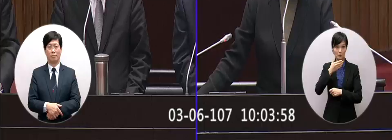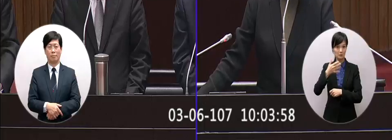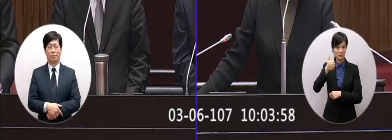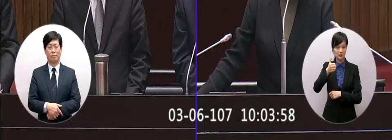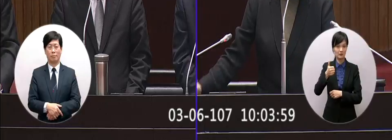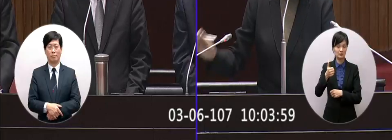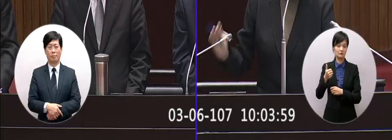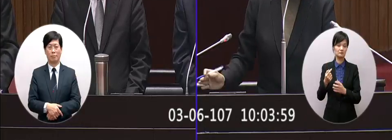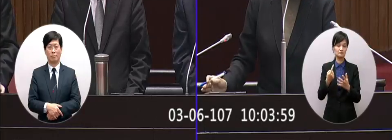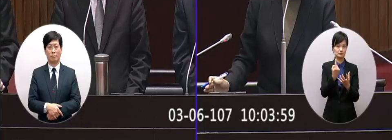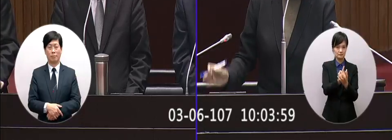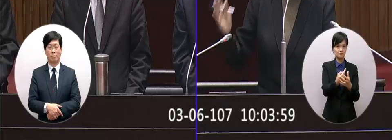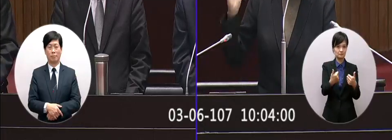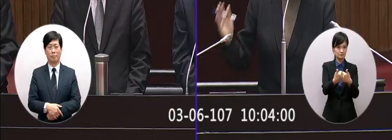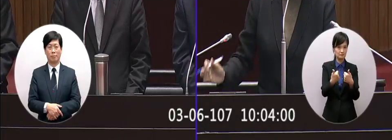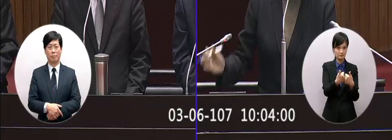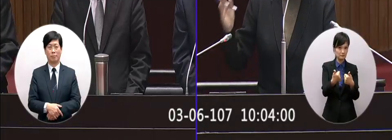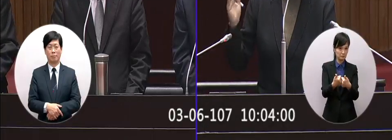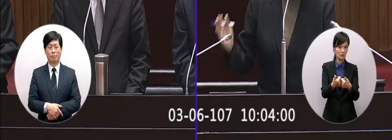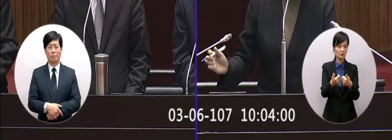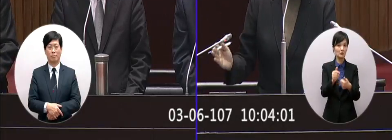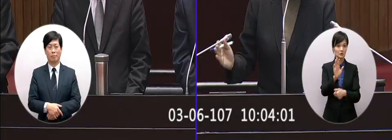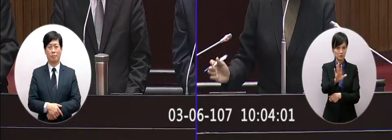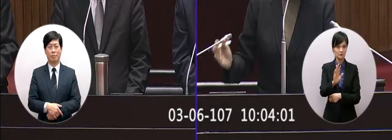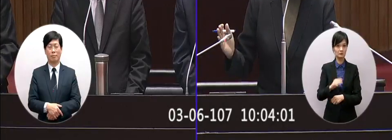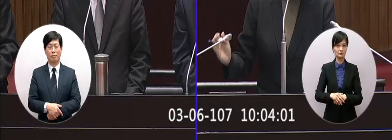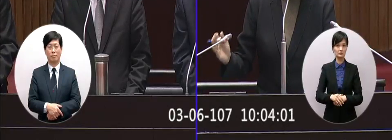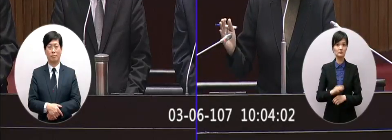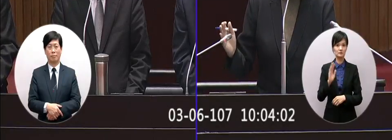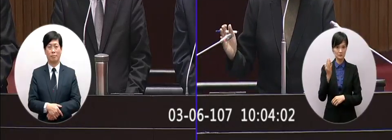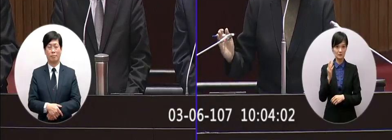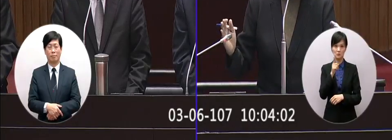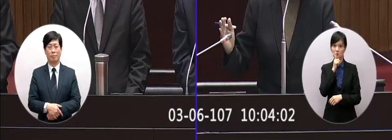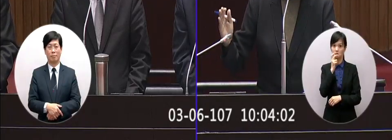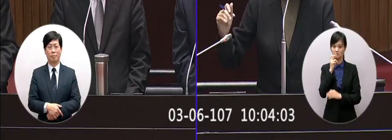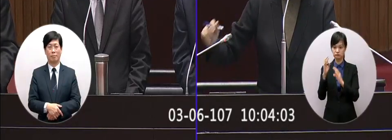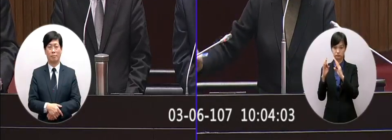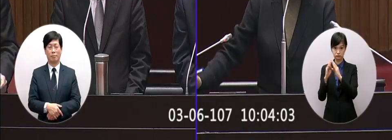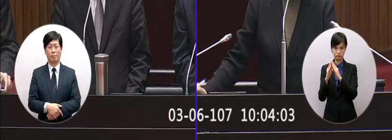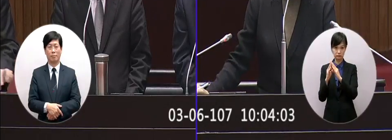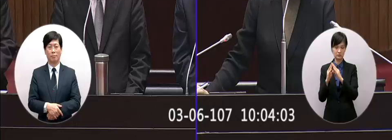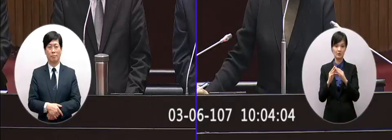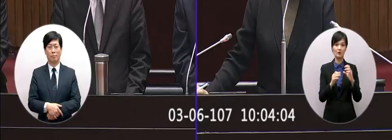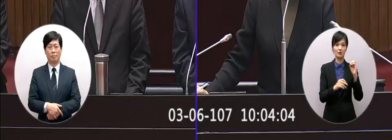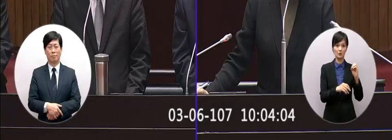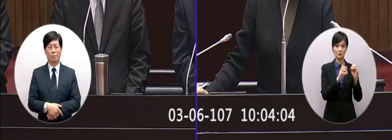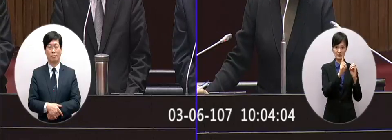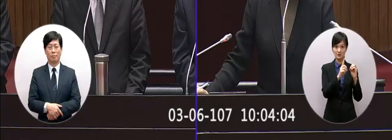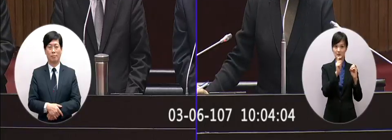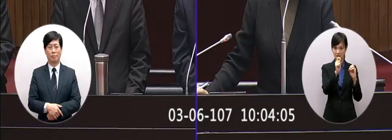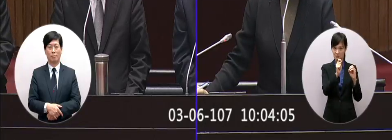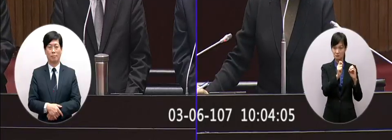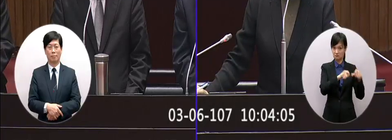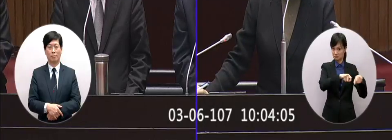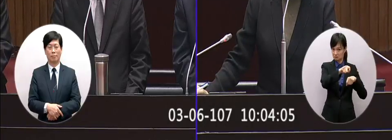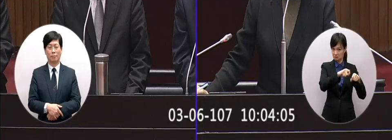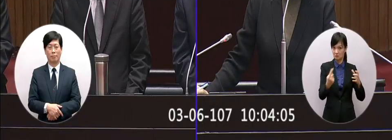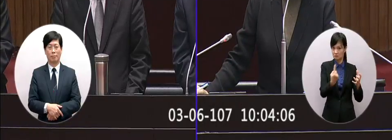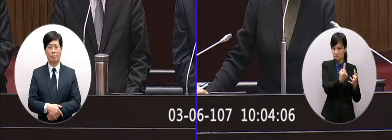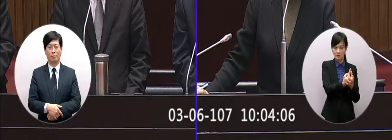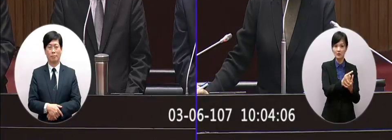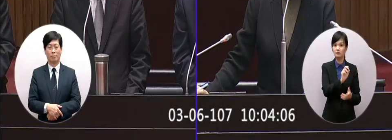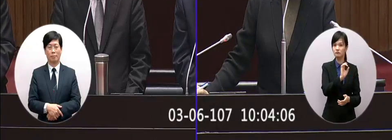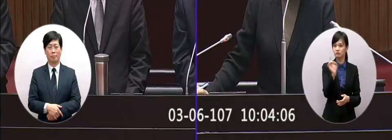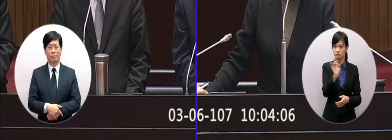议，但是央行完全没有参与 ODA 计划的执行。所以行政院经贸